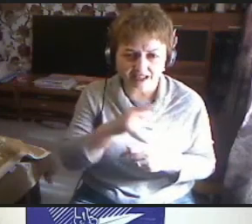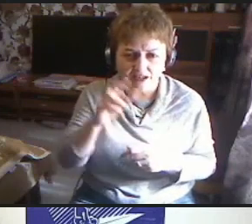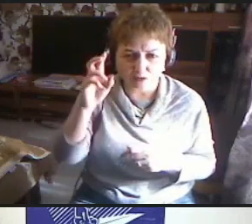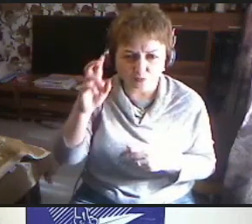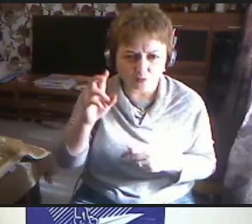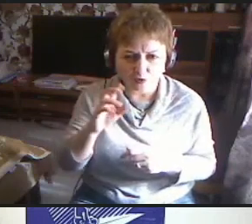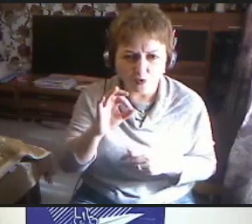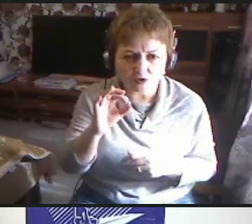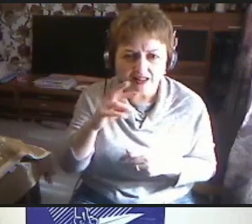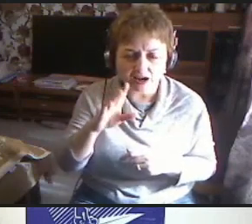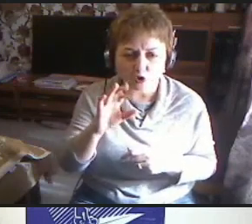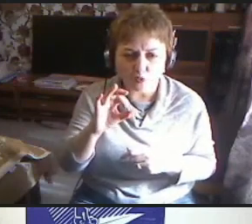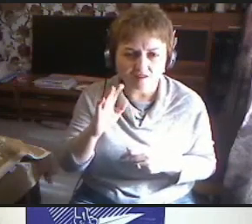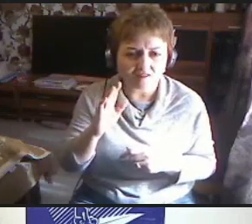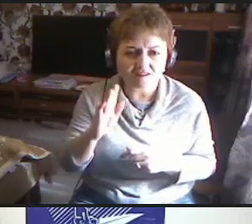для ОВЗ,